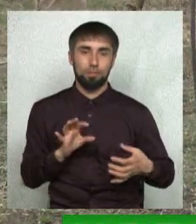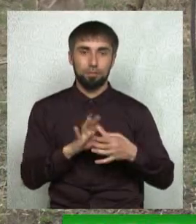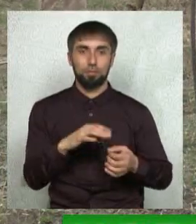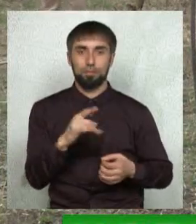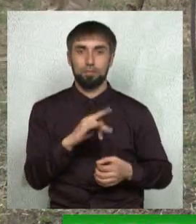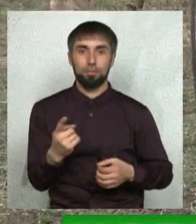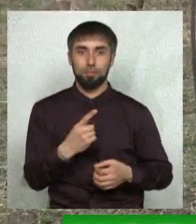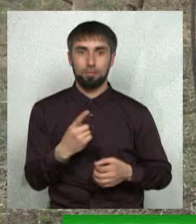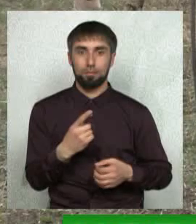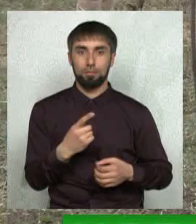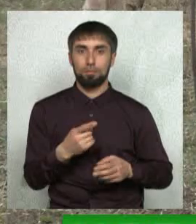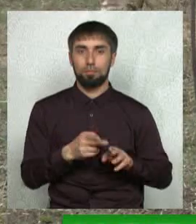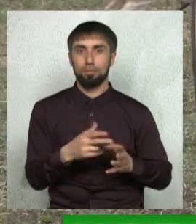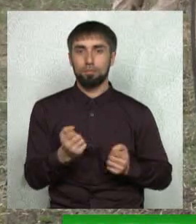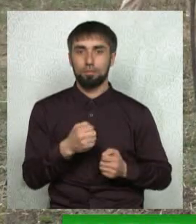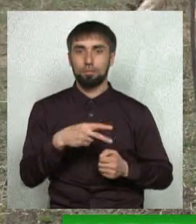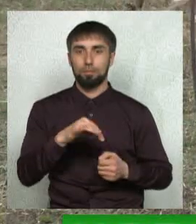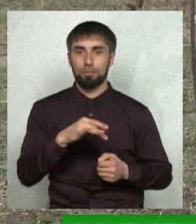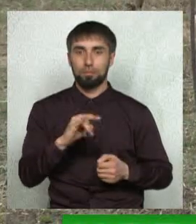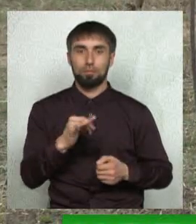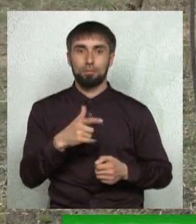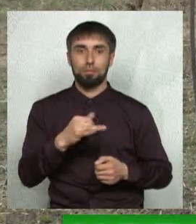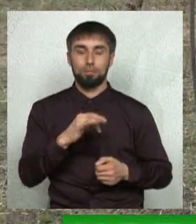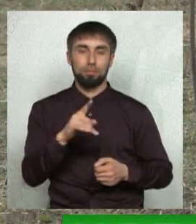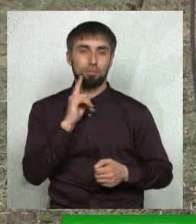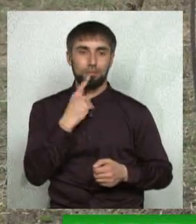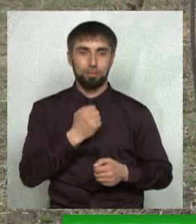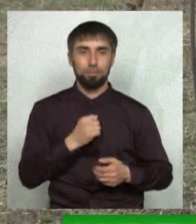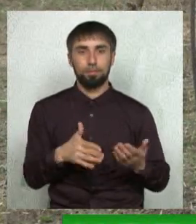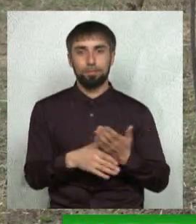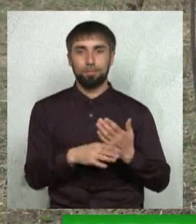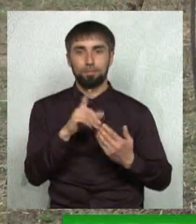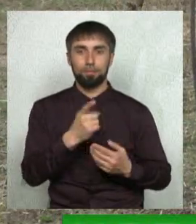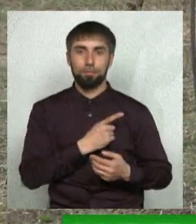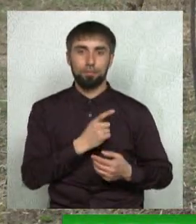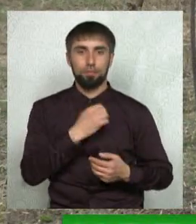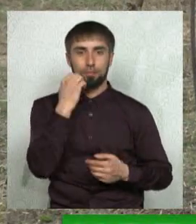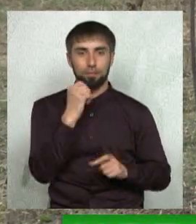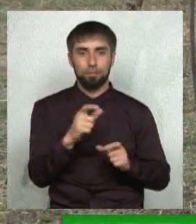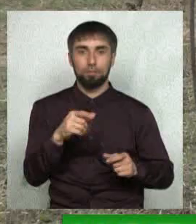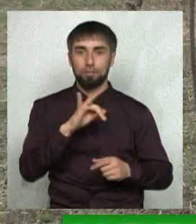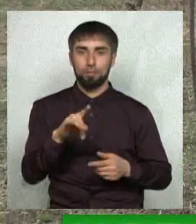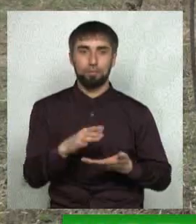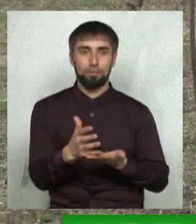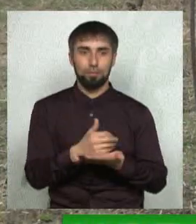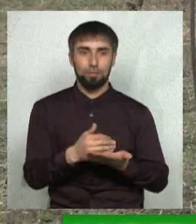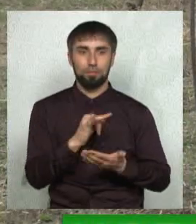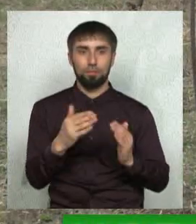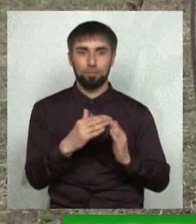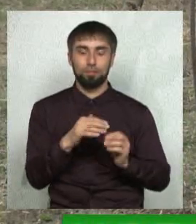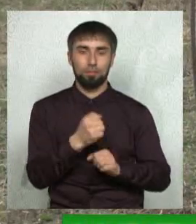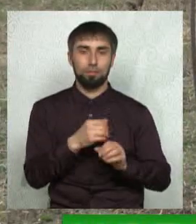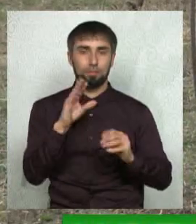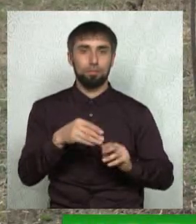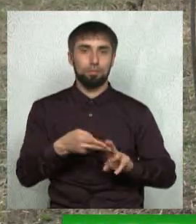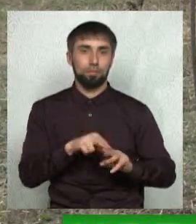из первых. Вооружившись лопатами и граблями, отряд юнармейцев помогает одиноким пожилым людям прибраться во дворе, в огороде и дома, сделать всю